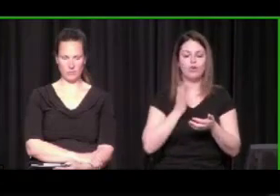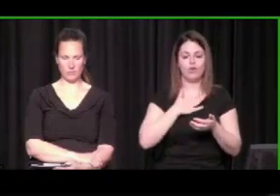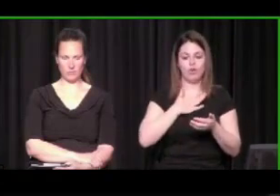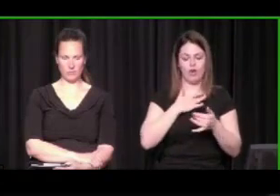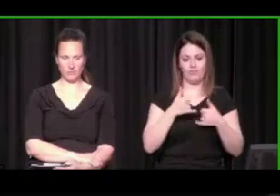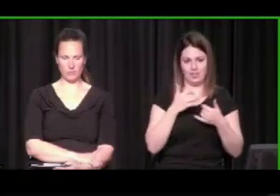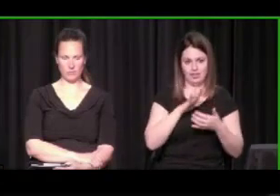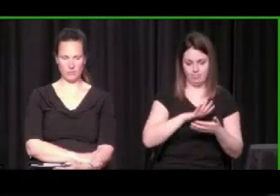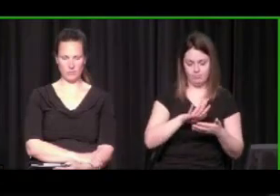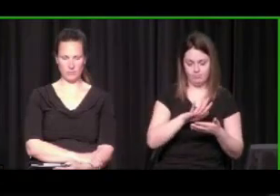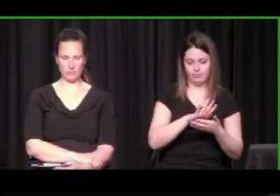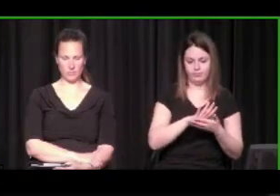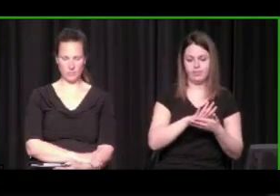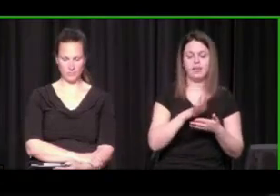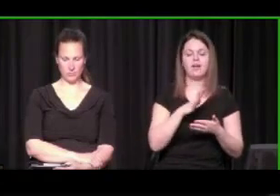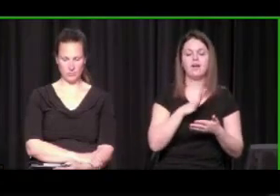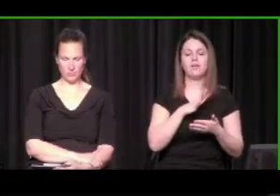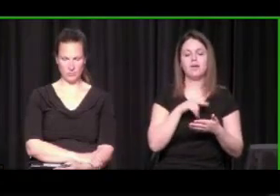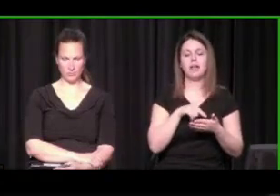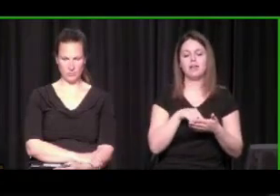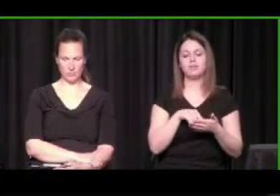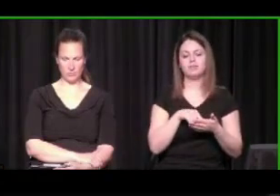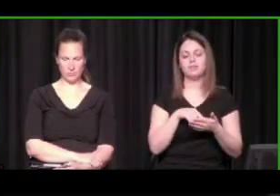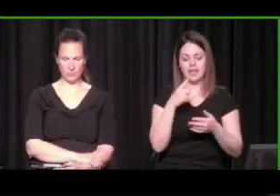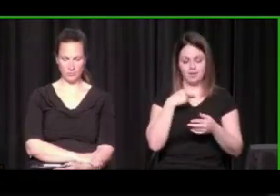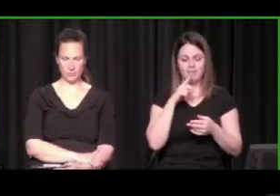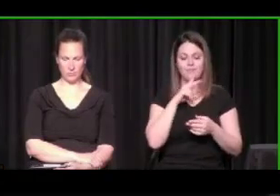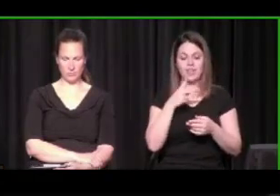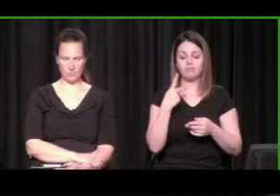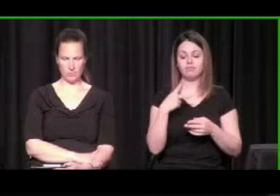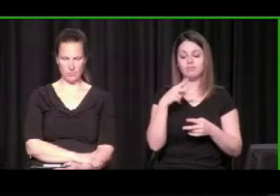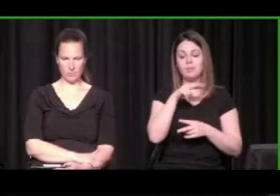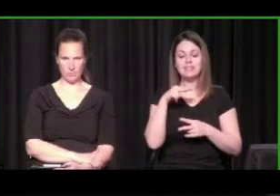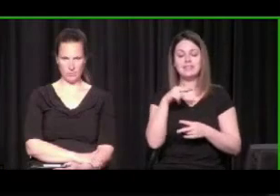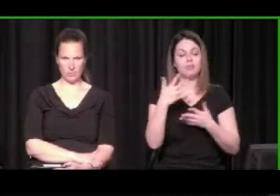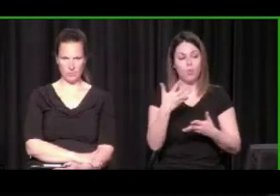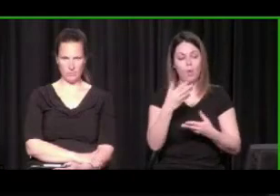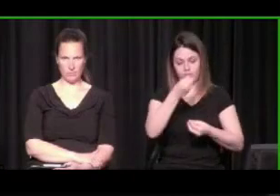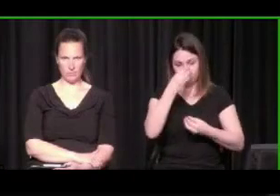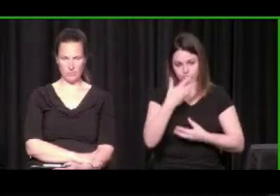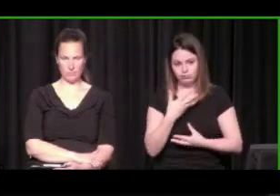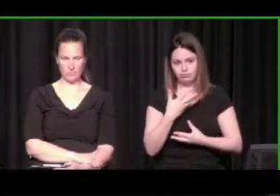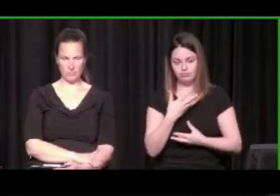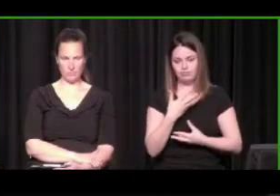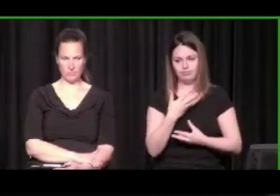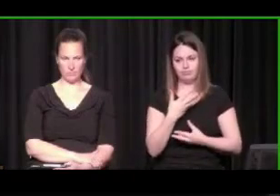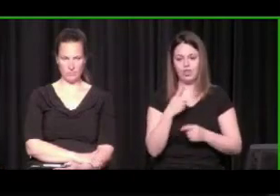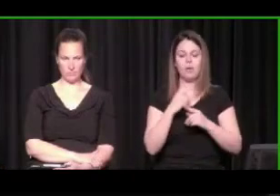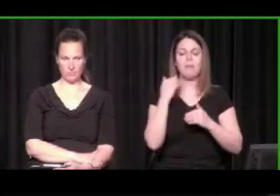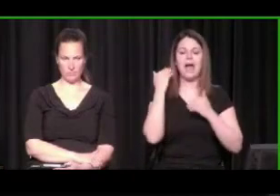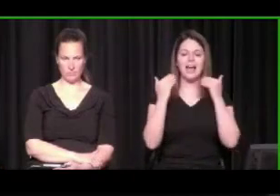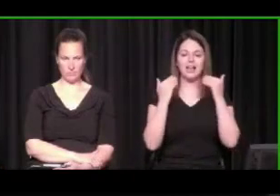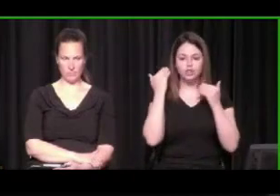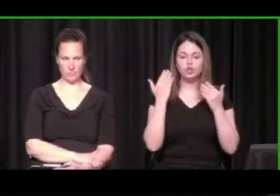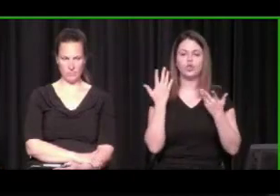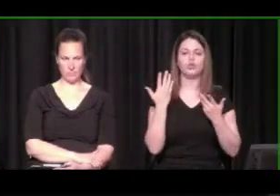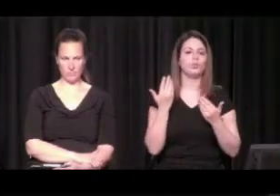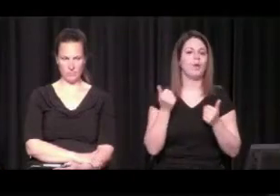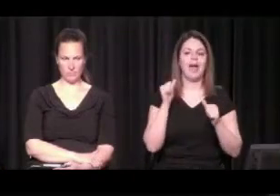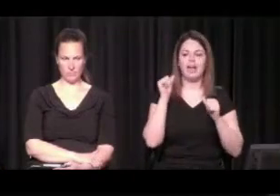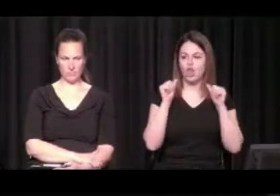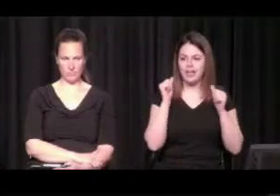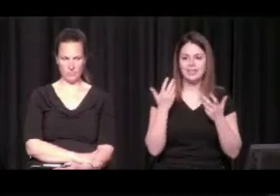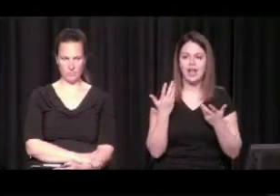demander quelle était cette perception-là, finalement, plus tôt dans leur vie, comme adultes, comme adolescents. Est-ce